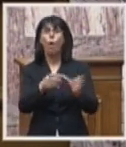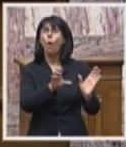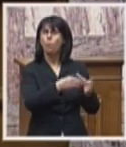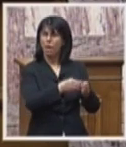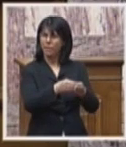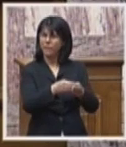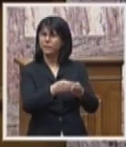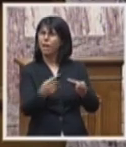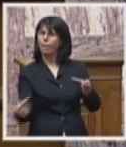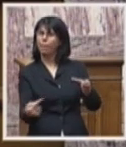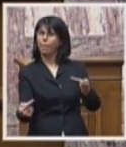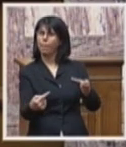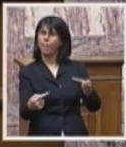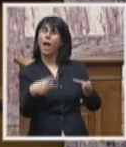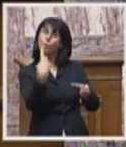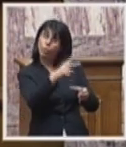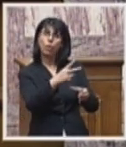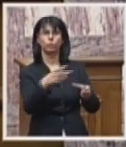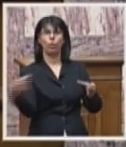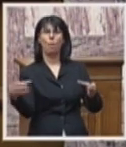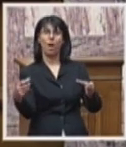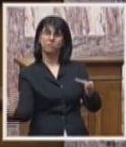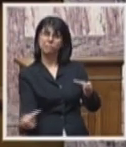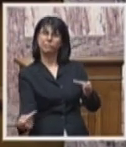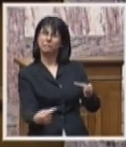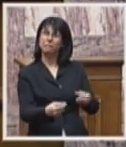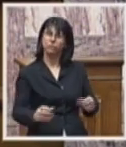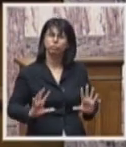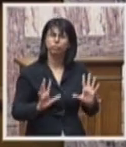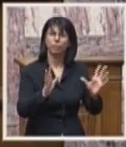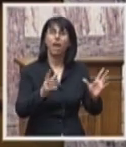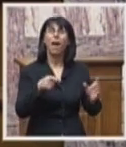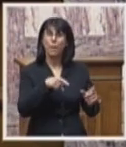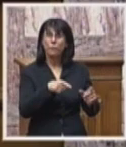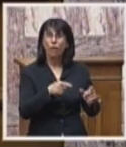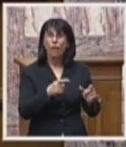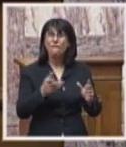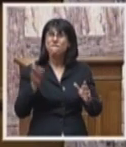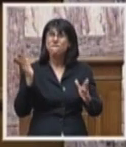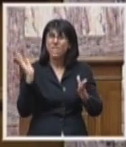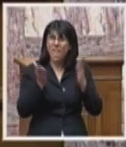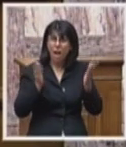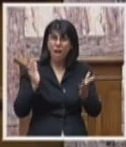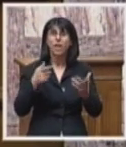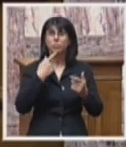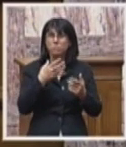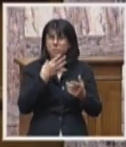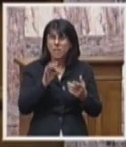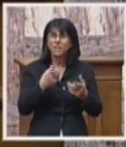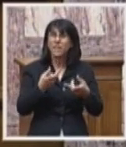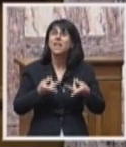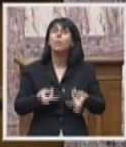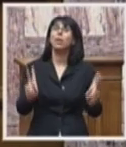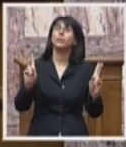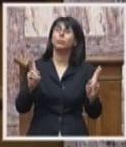πολλές από αυτές υποκινούνται από το δικό σας κόμμα με βίες αντιδράσεις να μην επιτρέψουν τον ελεύθερο λόγο, την ελευθερία λόγου